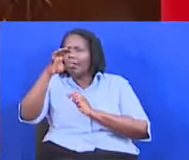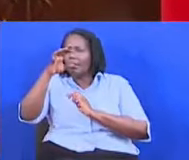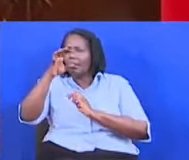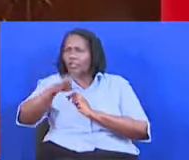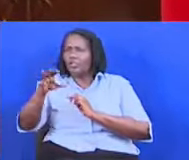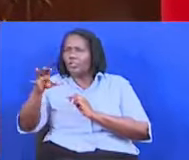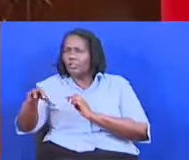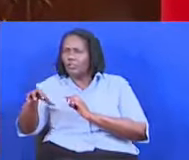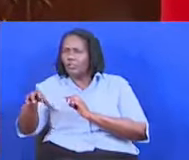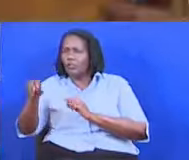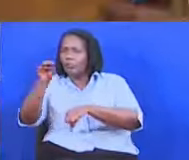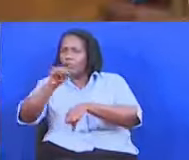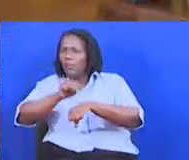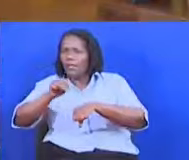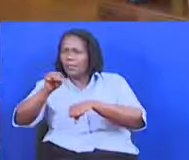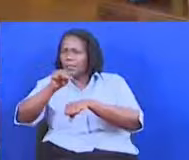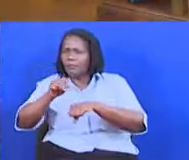Songea?